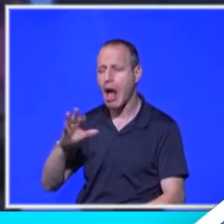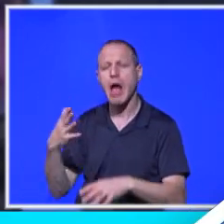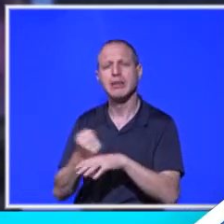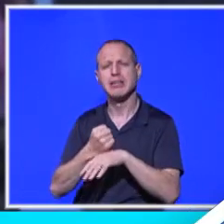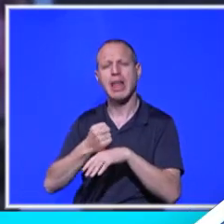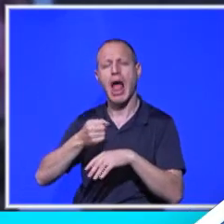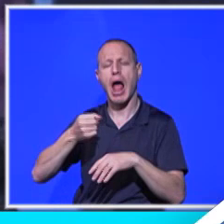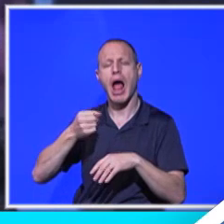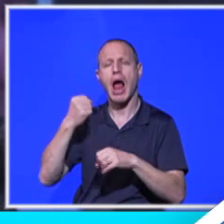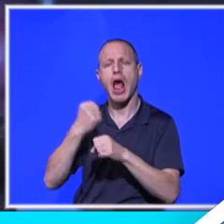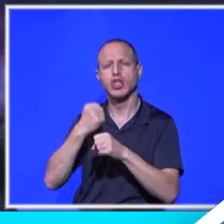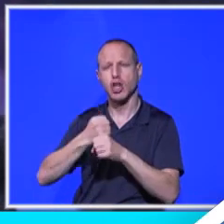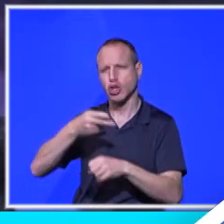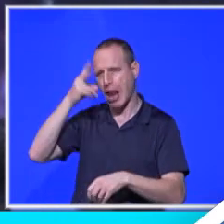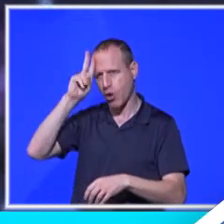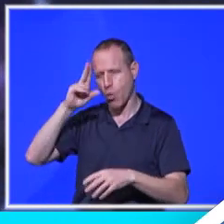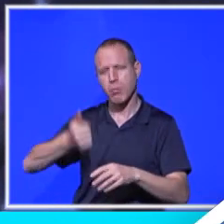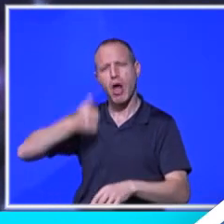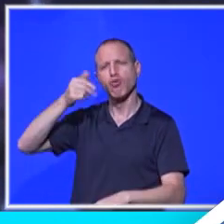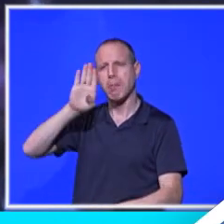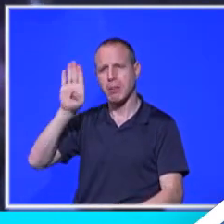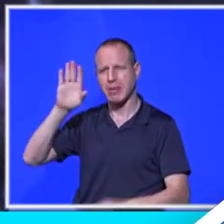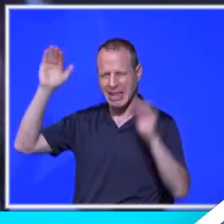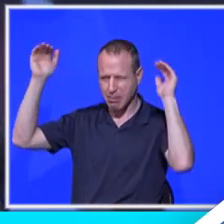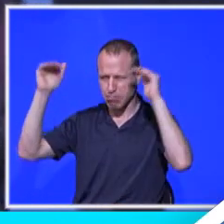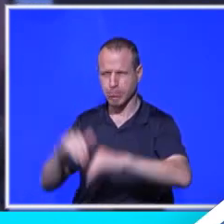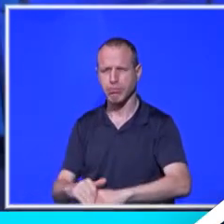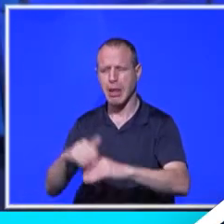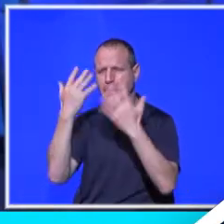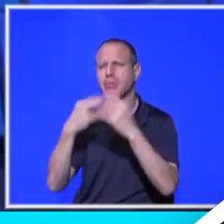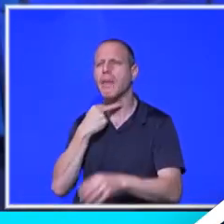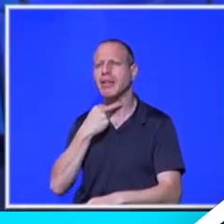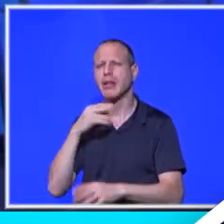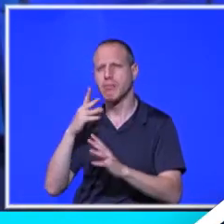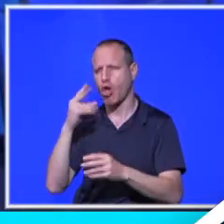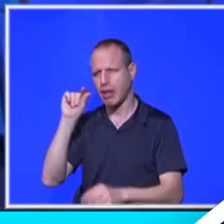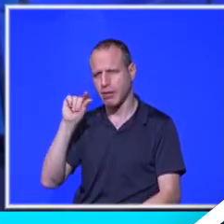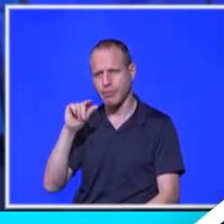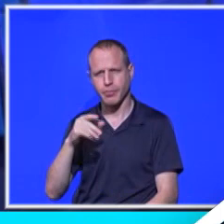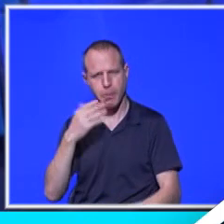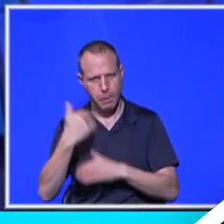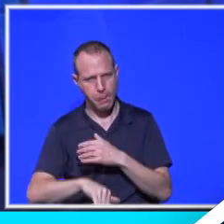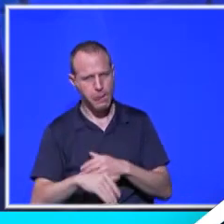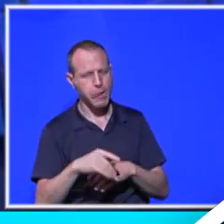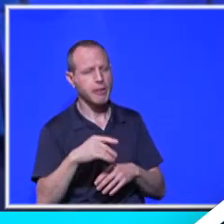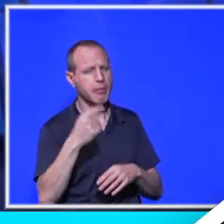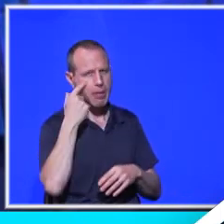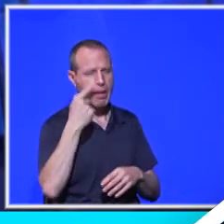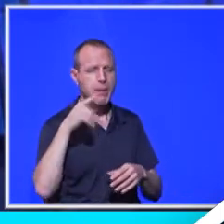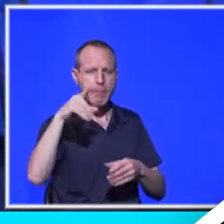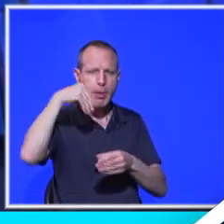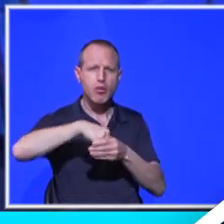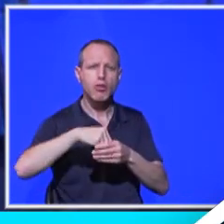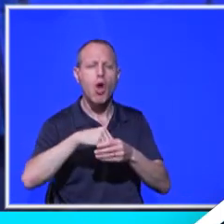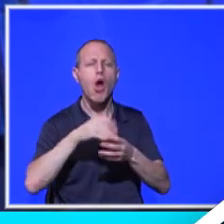נתניהו להתרסק למספר מנדטים מאוד קטן. בסופו של דבר, בעיניי, זה, את יודעת, זה בתוך המשפחה, אם את לוקחת